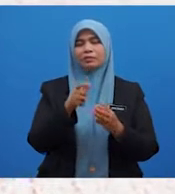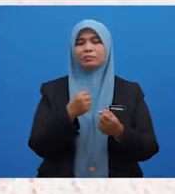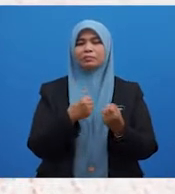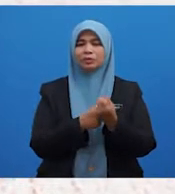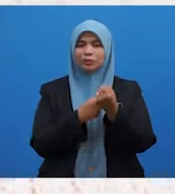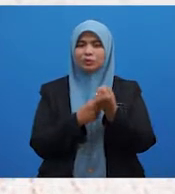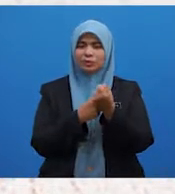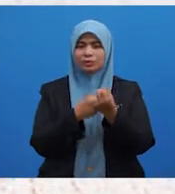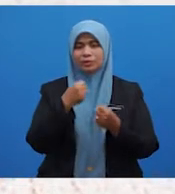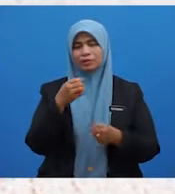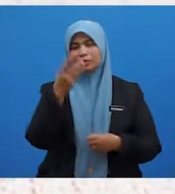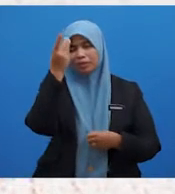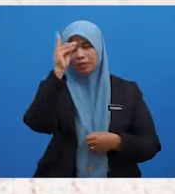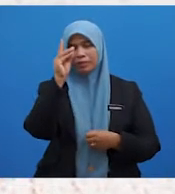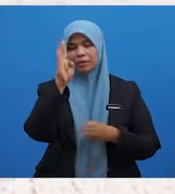bersungguh-sungguh demi